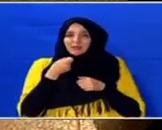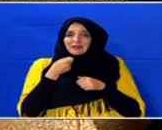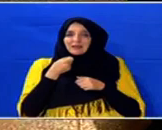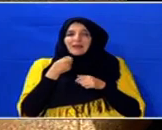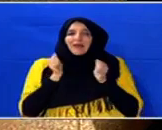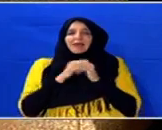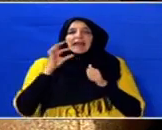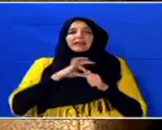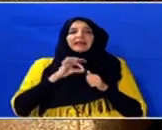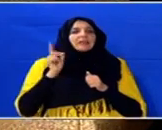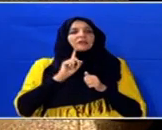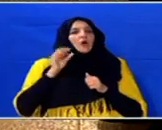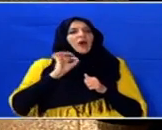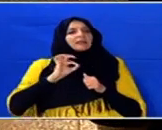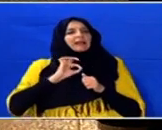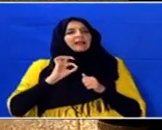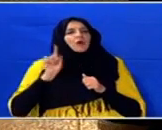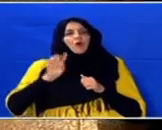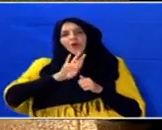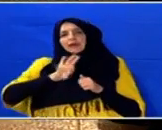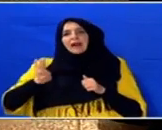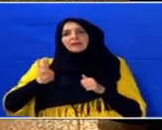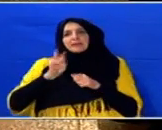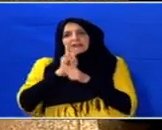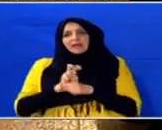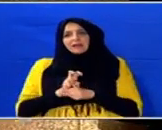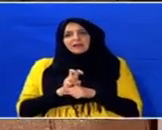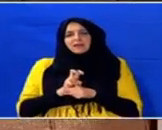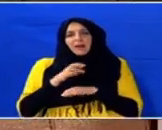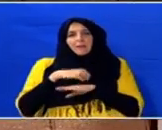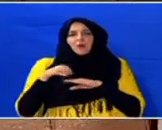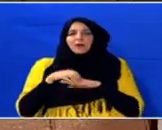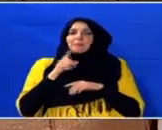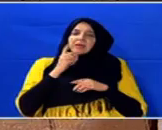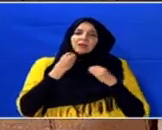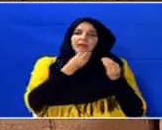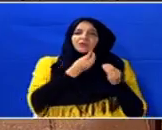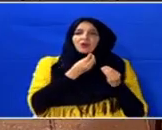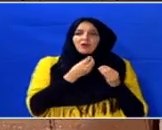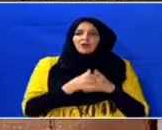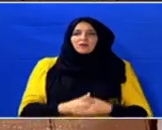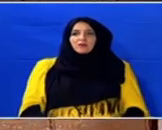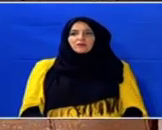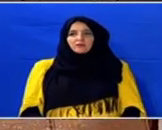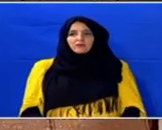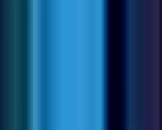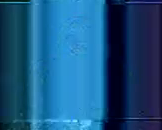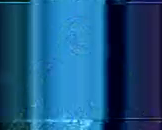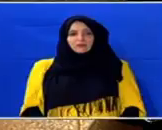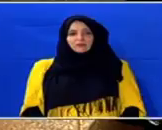الفائدة، قالوا له نعطيوك غير الدراهم الوالد اللي خلاهم، أما الفائدة ما تديهمش.